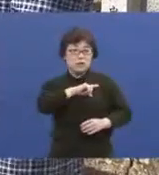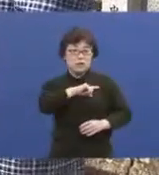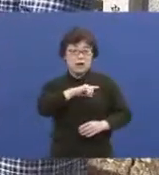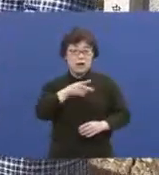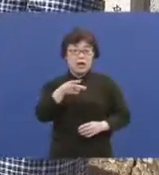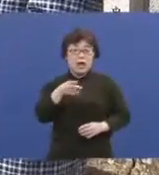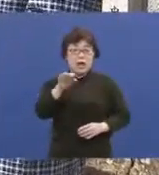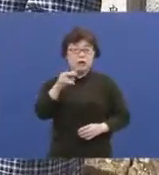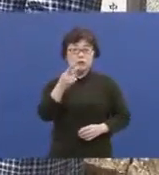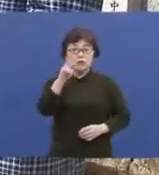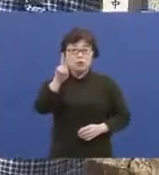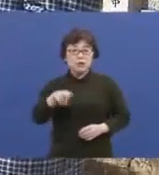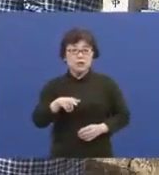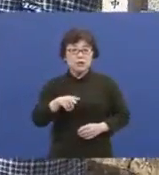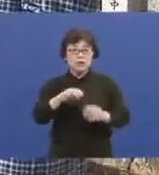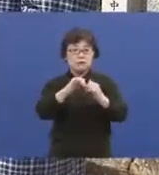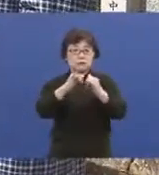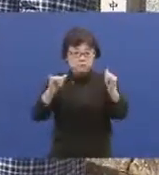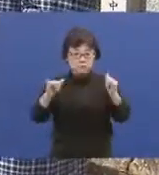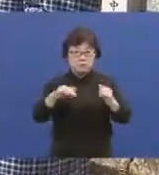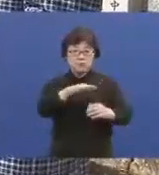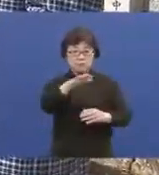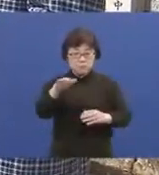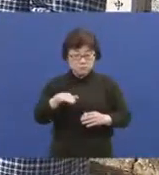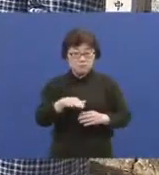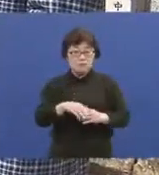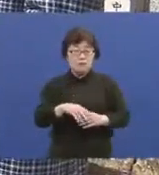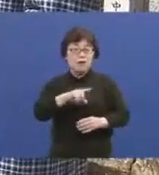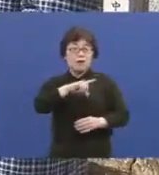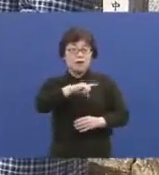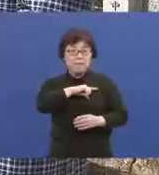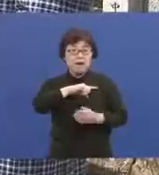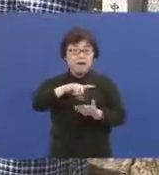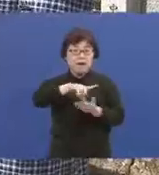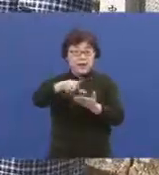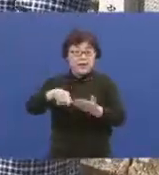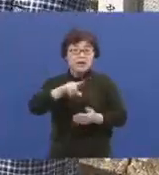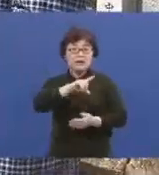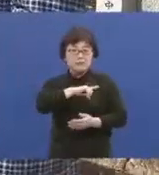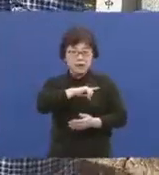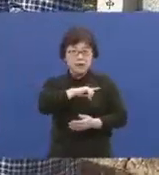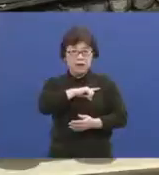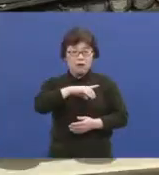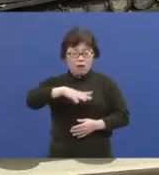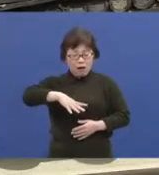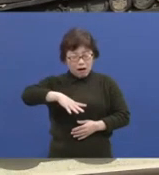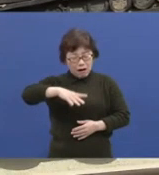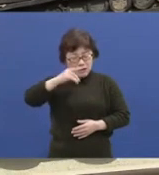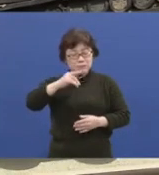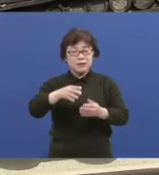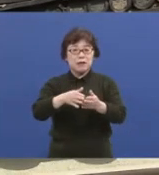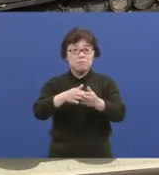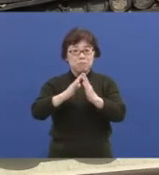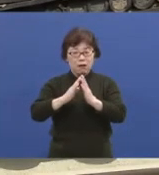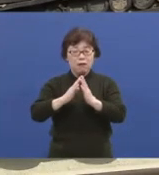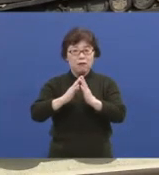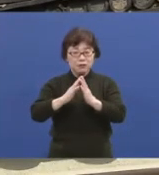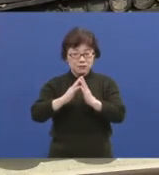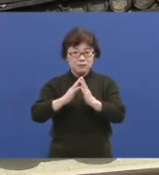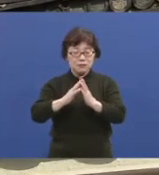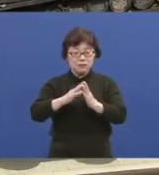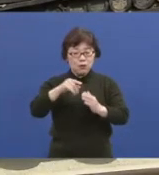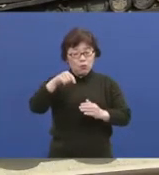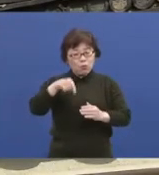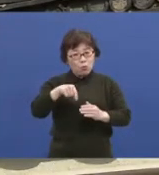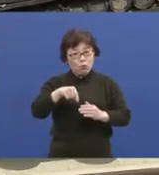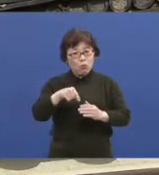おられますけど、はい、服部という、まあ、名前、服部という地名も一番最初にできた、それが